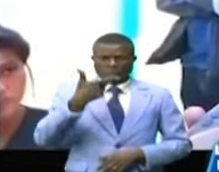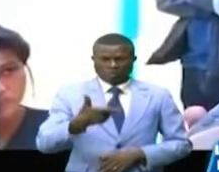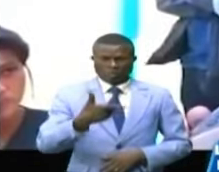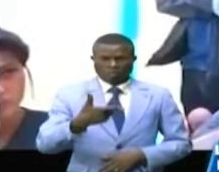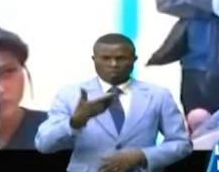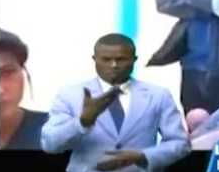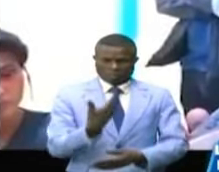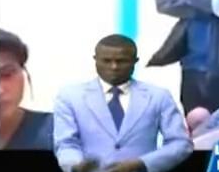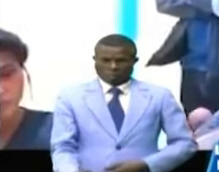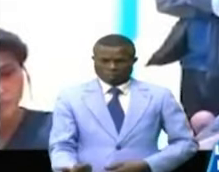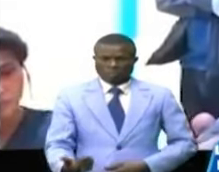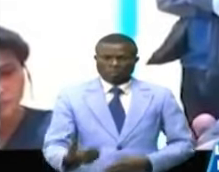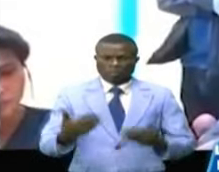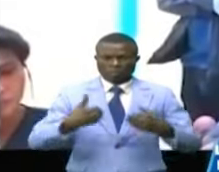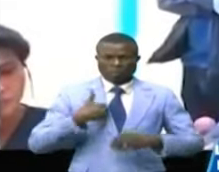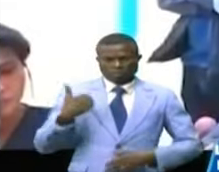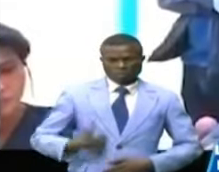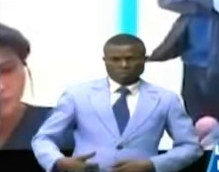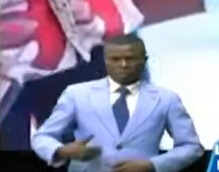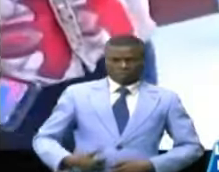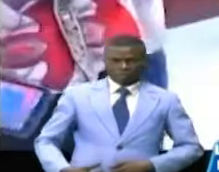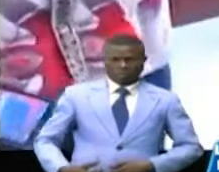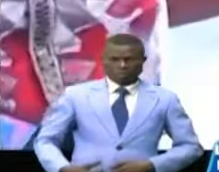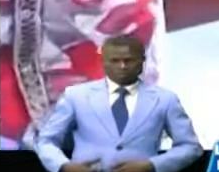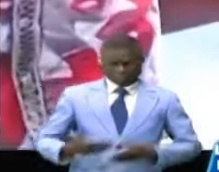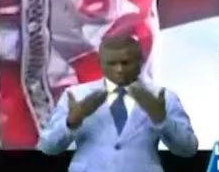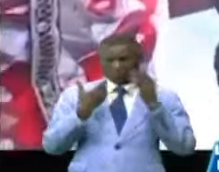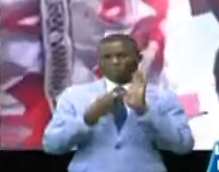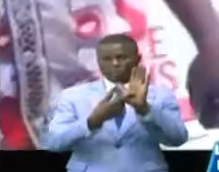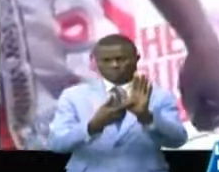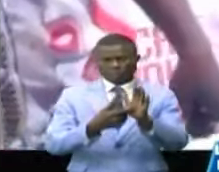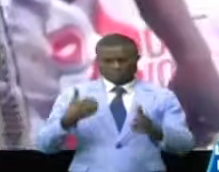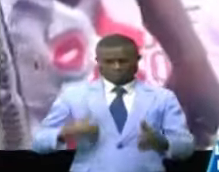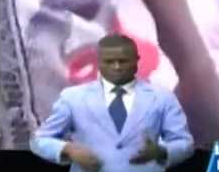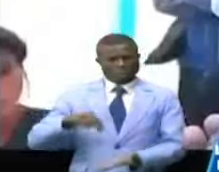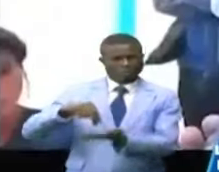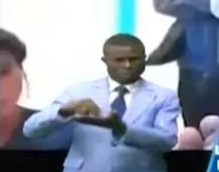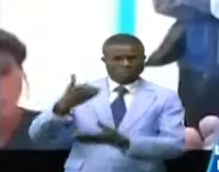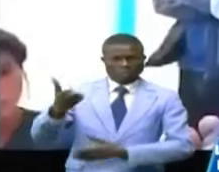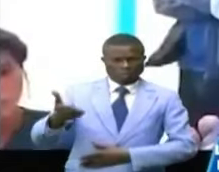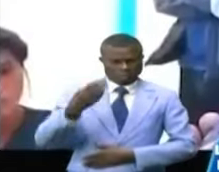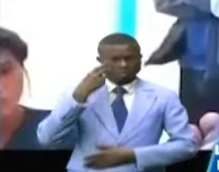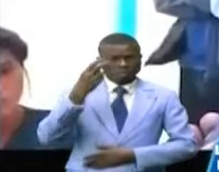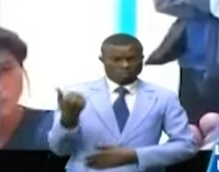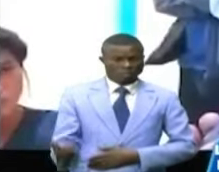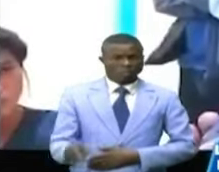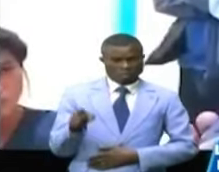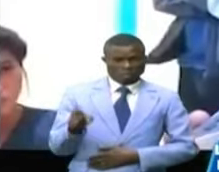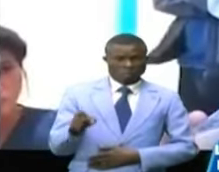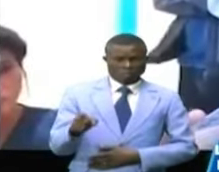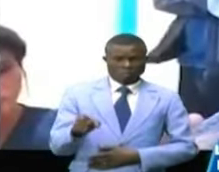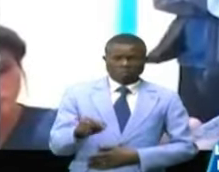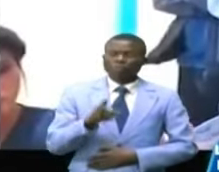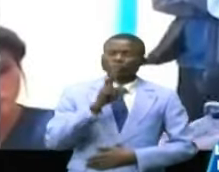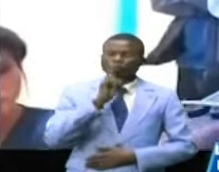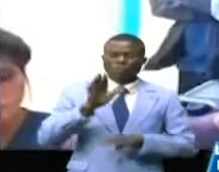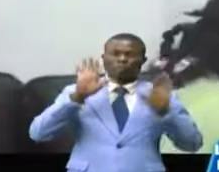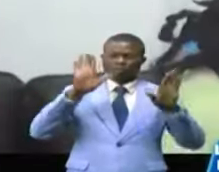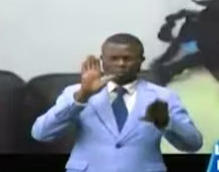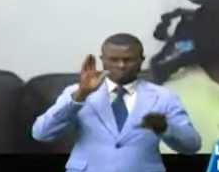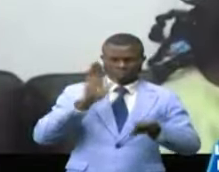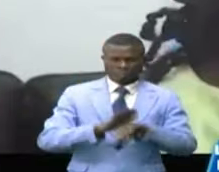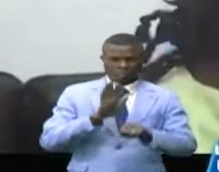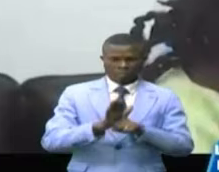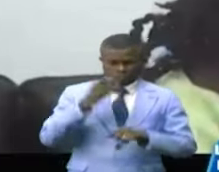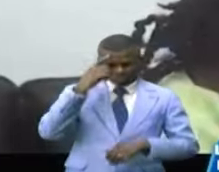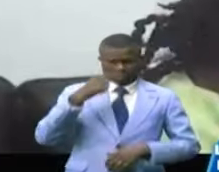l'enfant a été opéré. Et vous voyez l'enfant maintenant est debout. Quand vous voyez cet enfant, vraiment c'est un miracle pour moi.